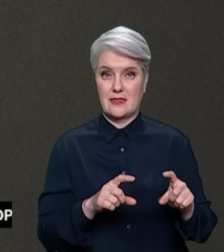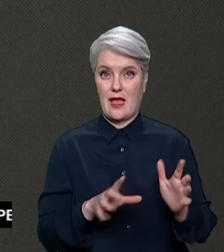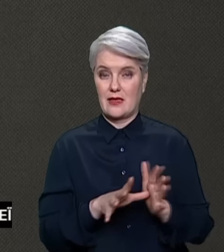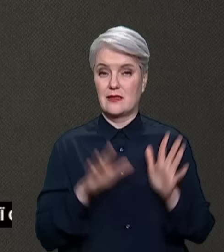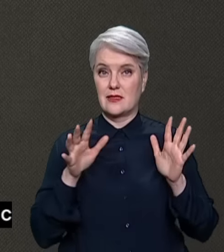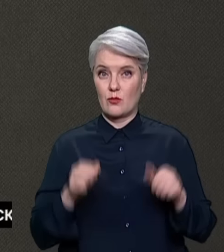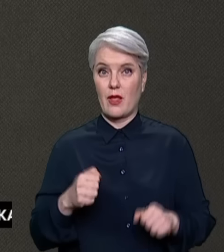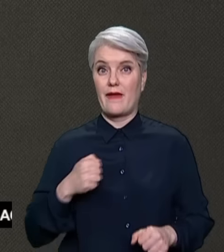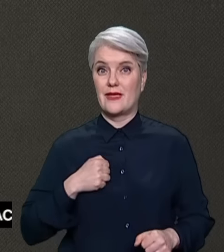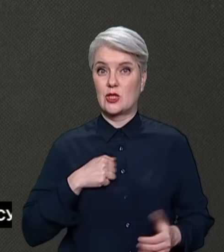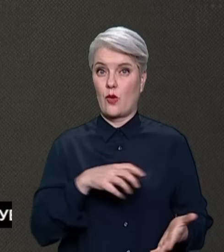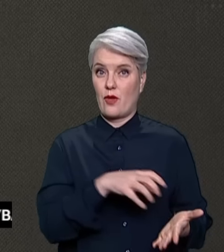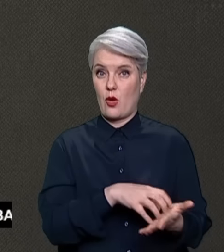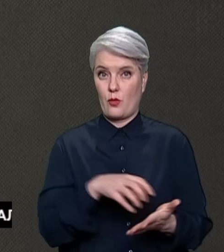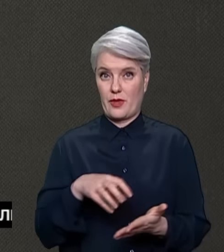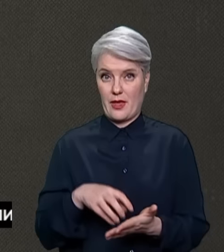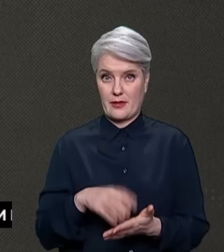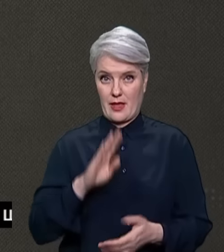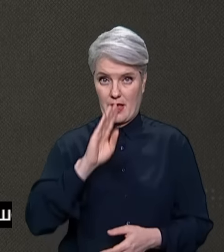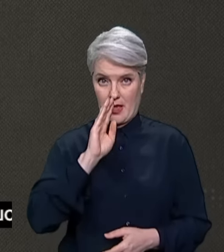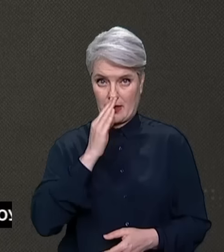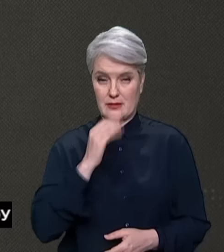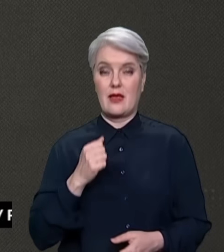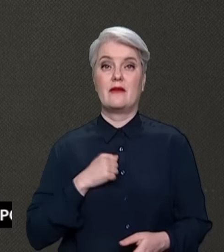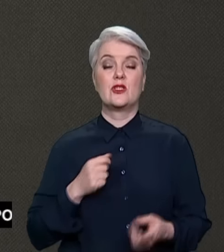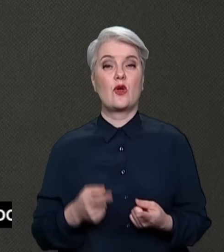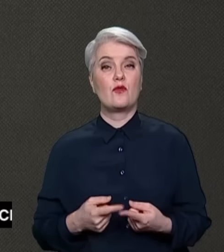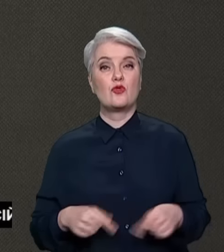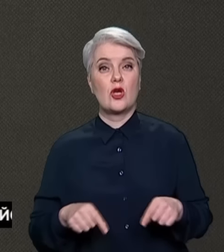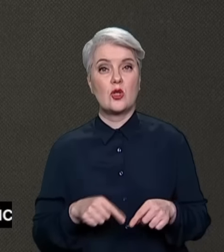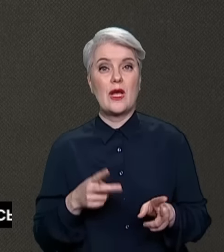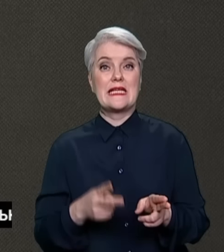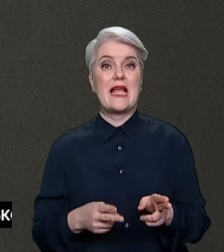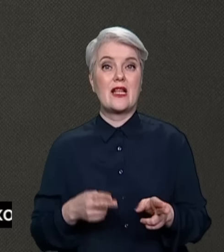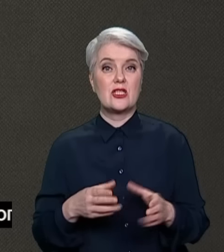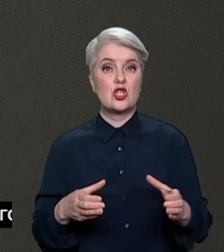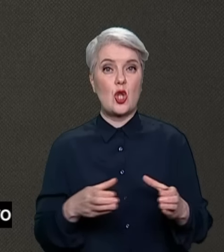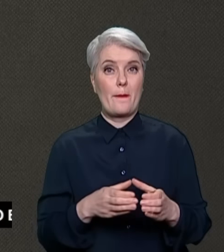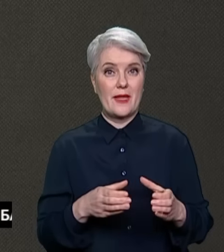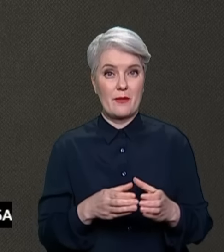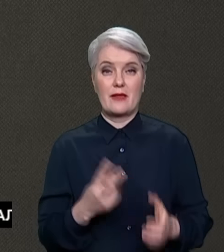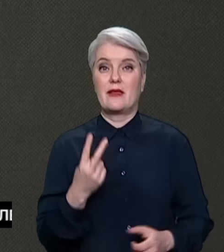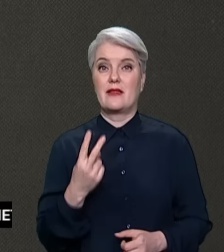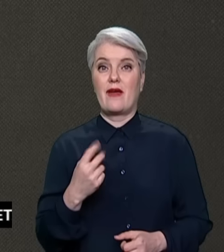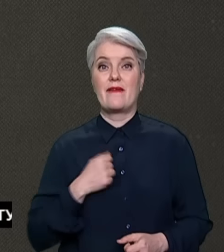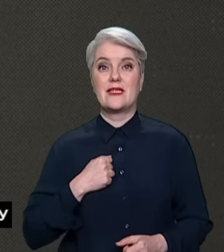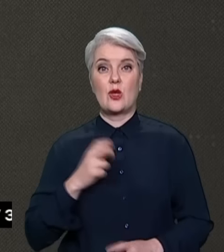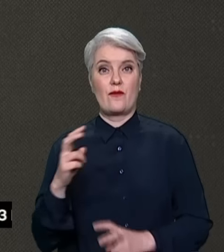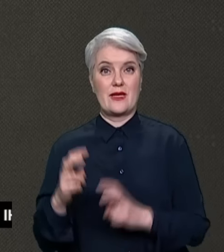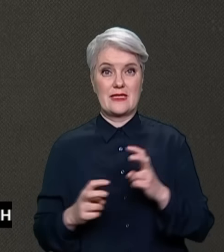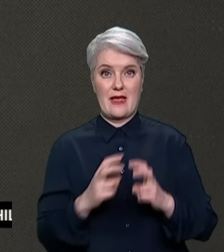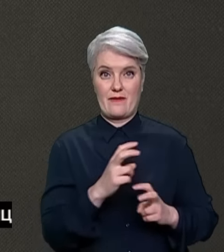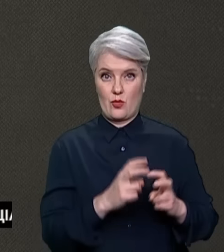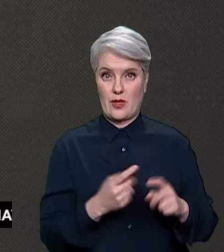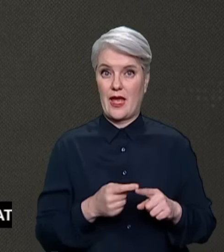знеструмлено військові об'єкти агресора. Йдеться про військову частину залізничної бригади та 2 військових завода. Ці об'єкти